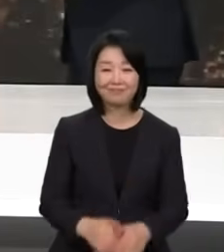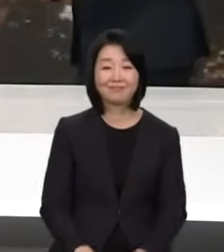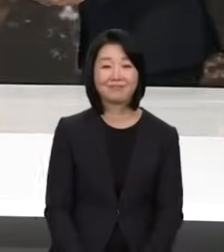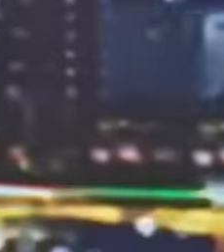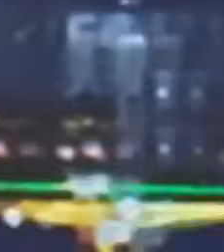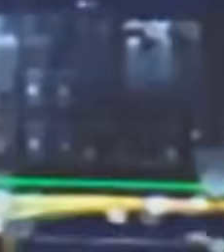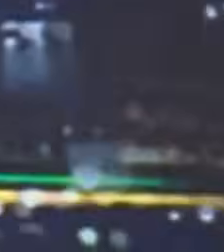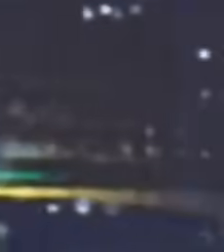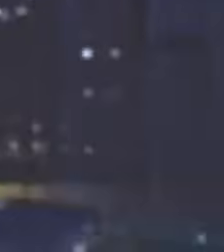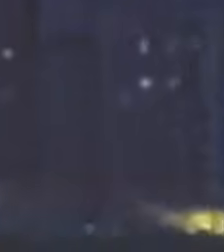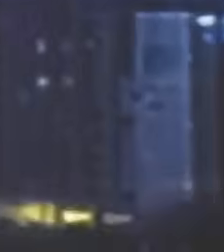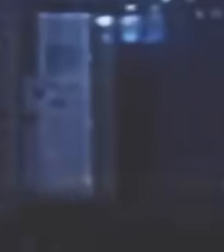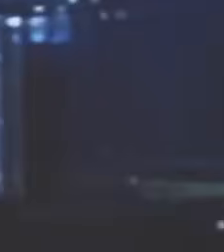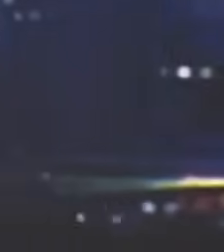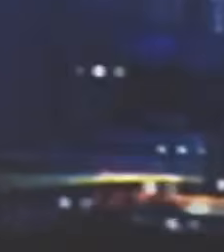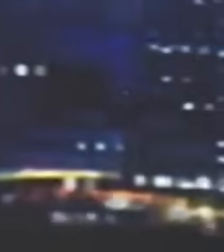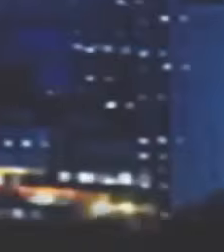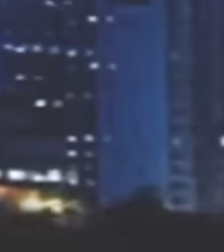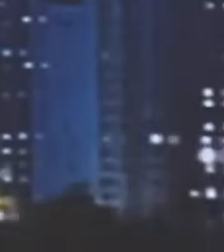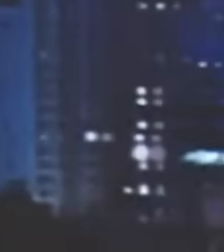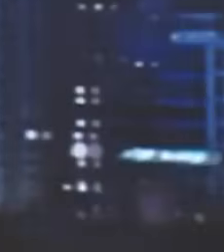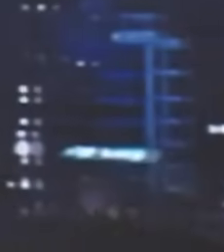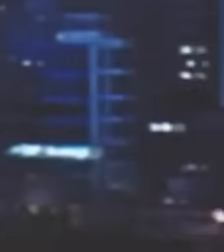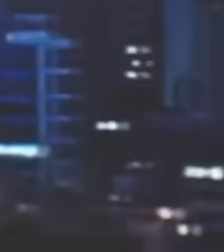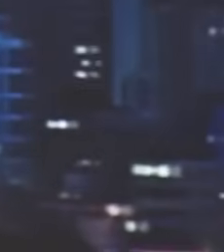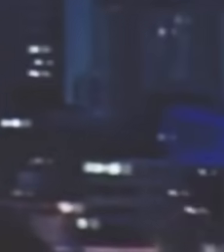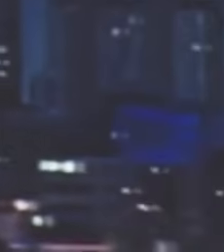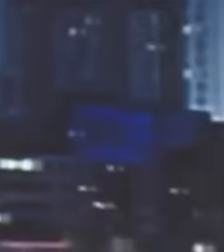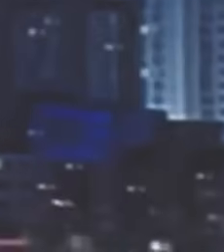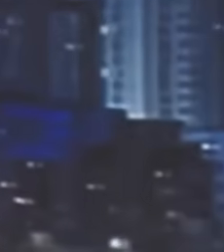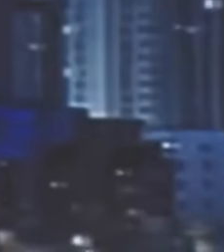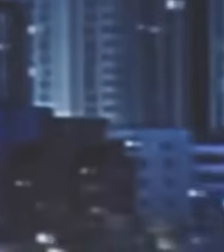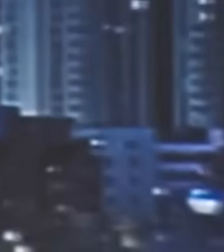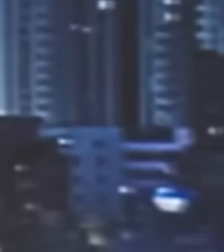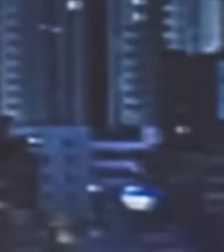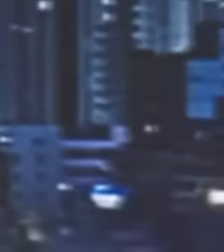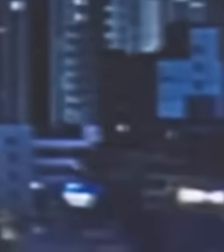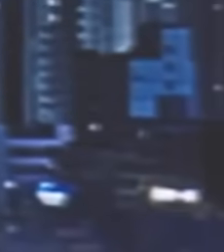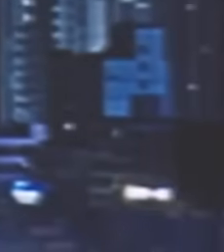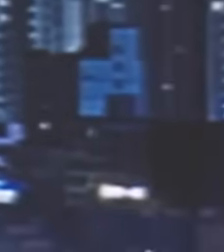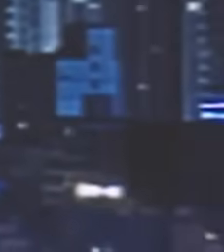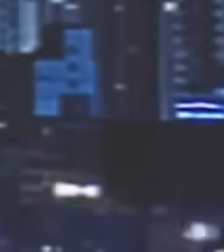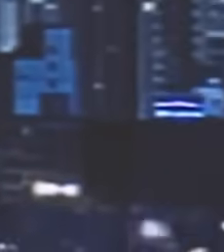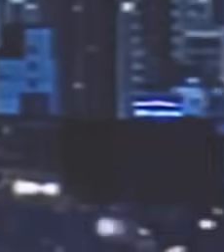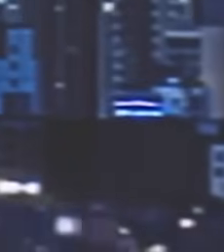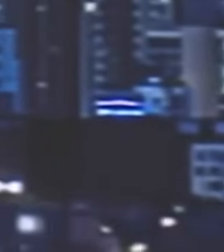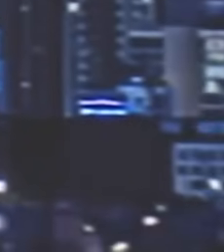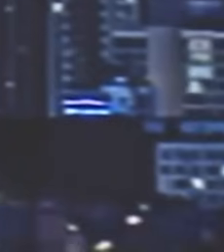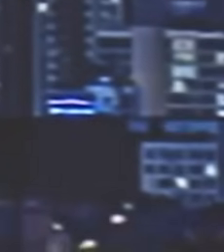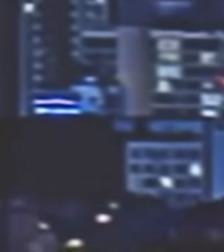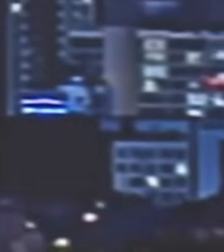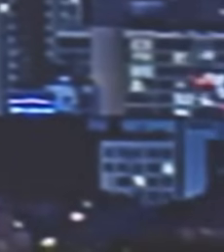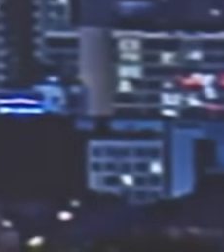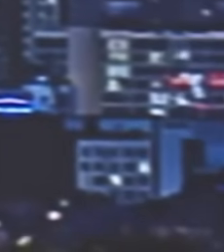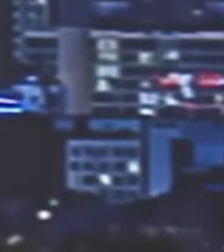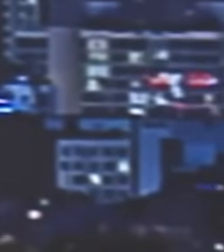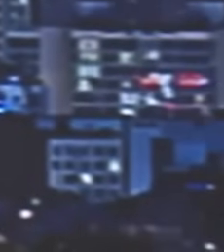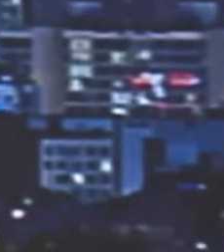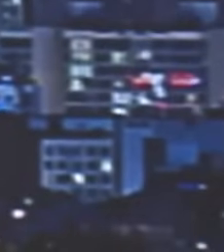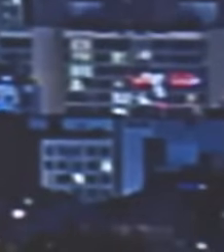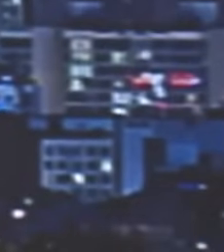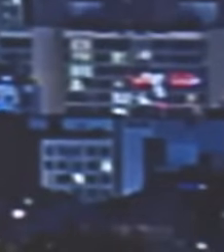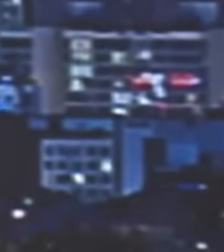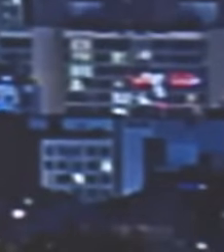기자였습니다. JTBC 뉴스를 시청해 주신 여러분 고맙습니다. 저희는 저녁 6시 50분 뉴스룸에서 뵙겠습니다.